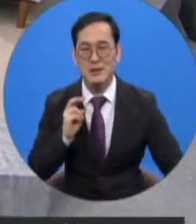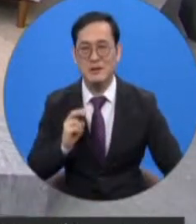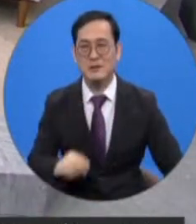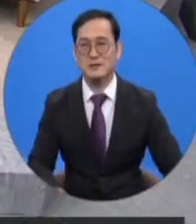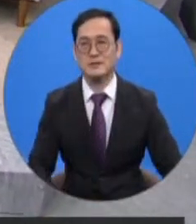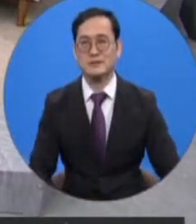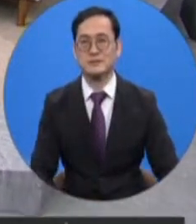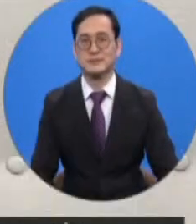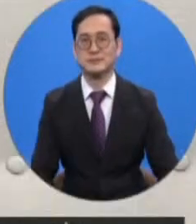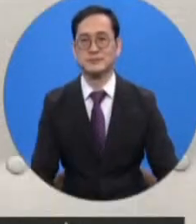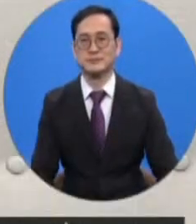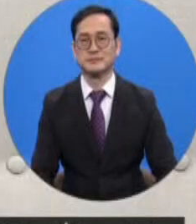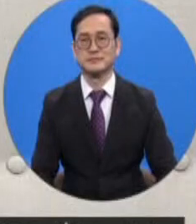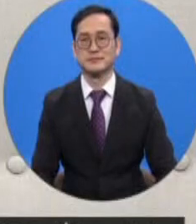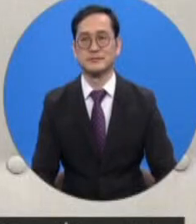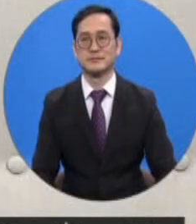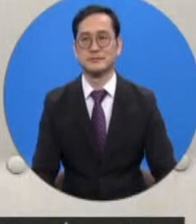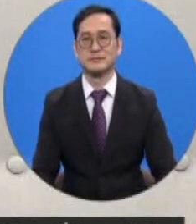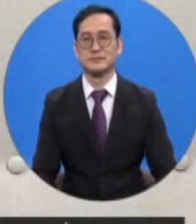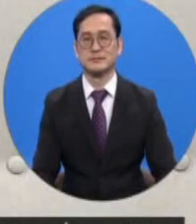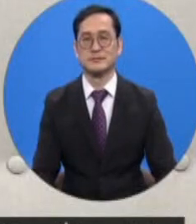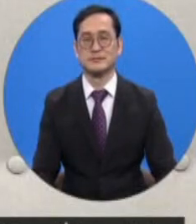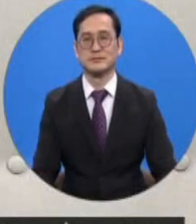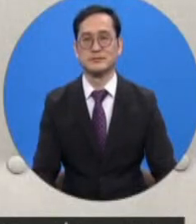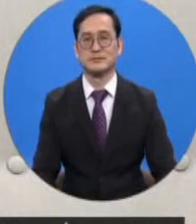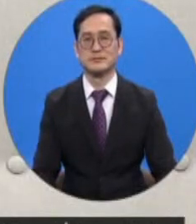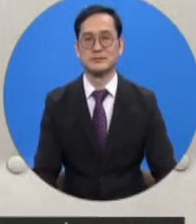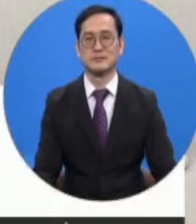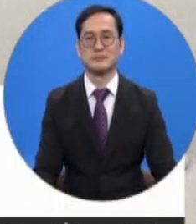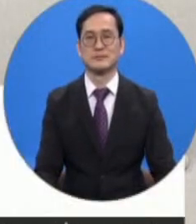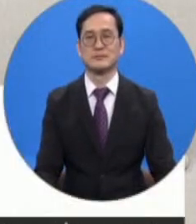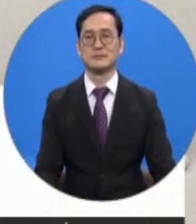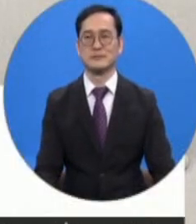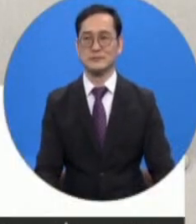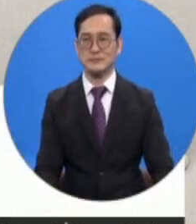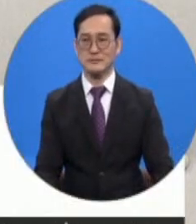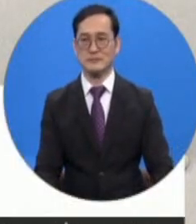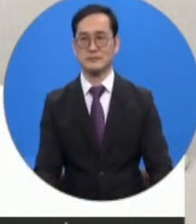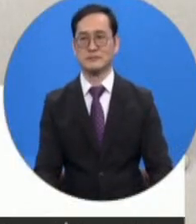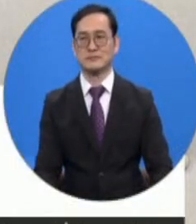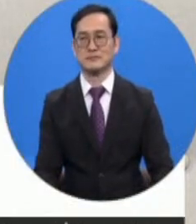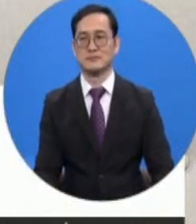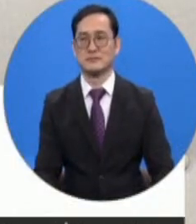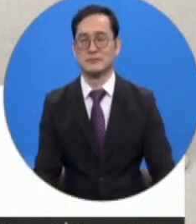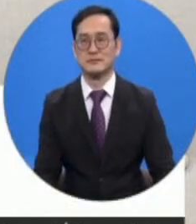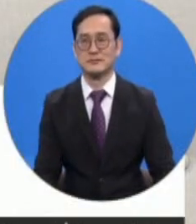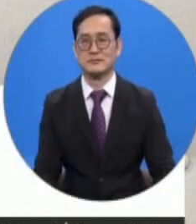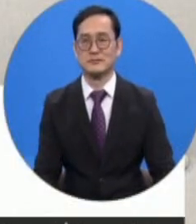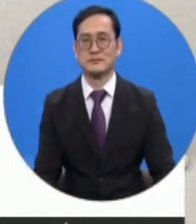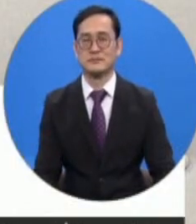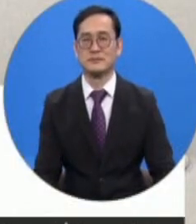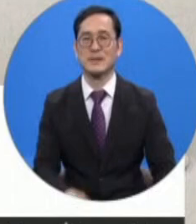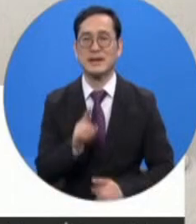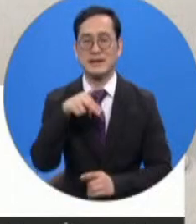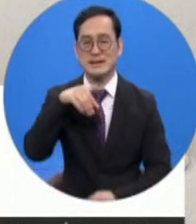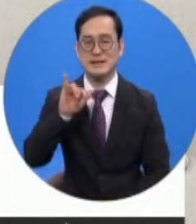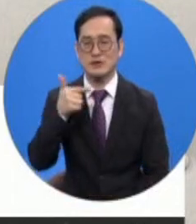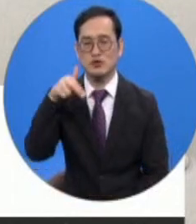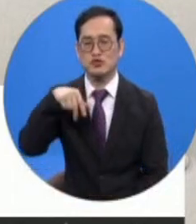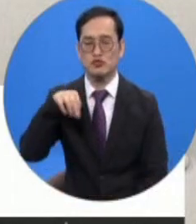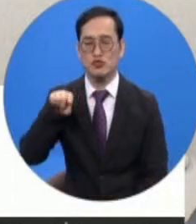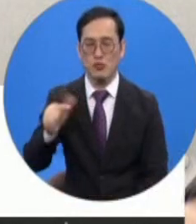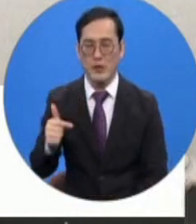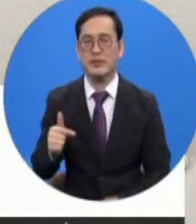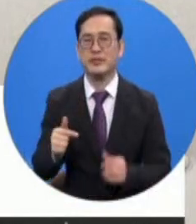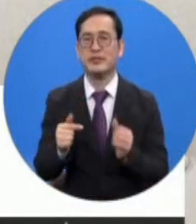뭐 조국 전 장관의 트윗이나 그다음에 진중권 교수의 말이나 틀린 게 없어요. 왜냐하면 사람들이